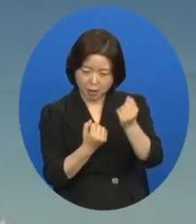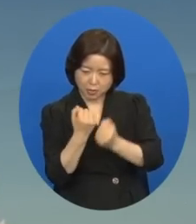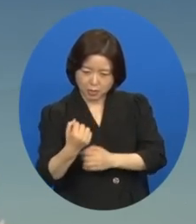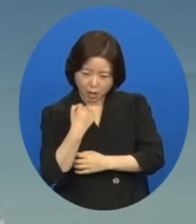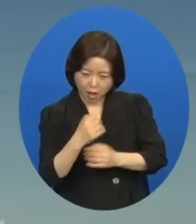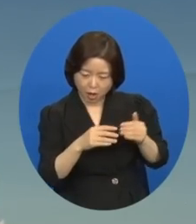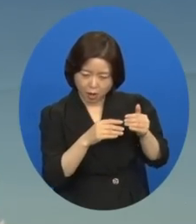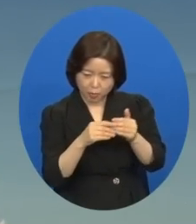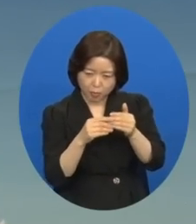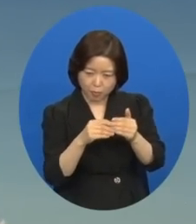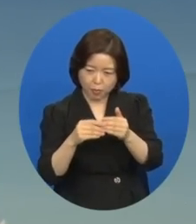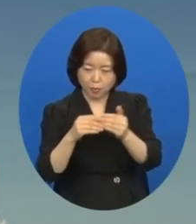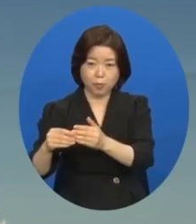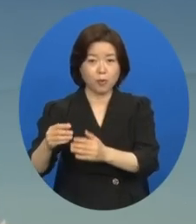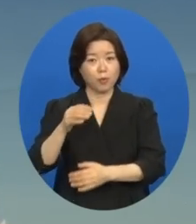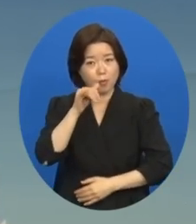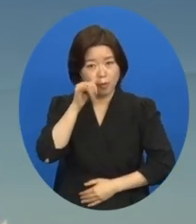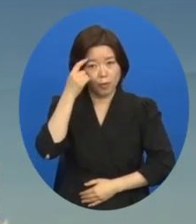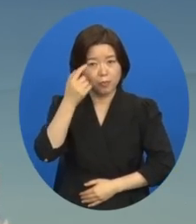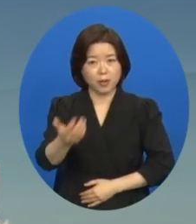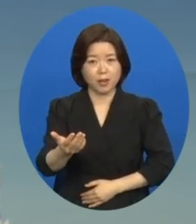설득해가고 계십니까?